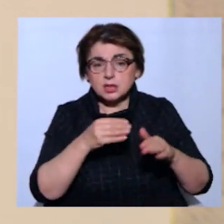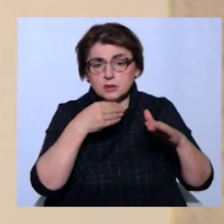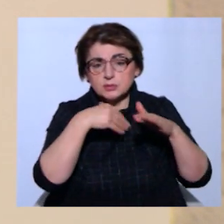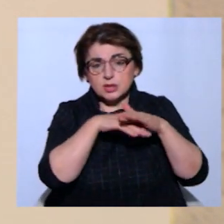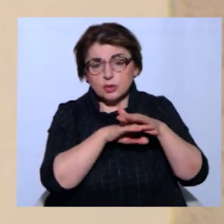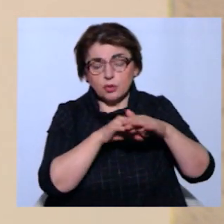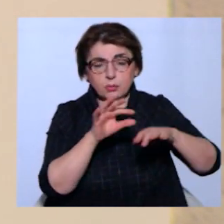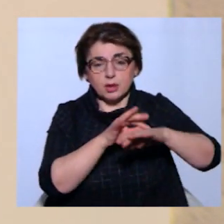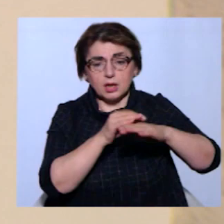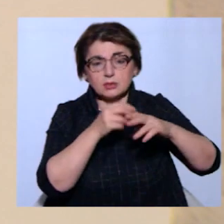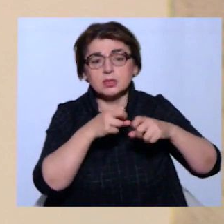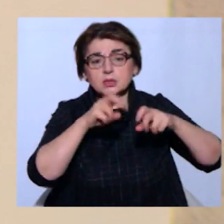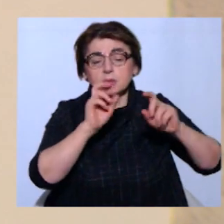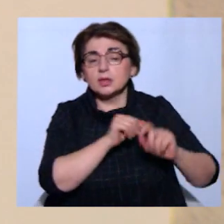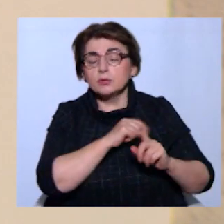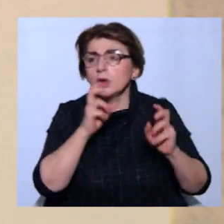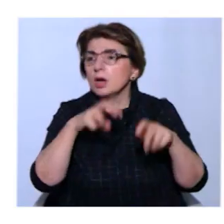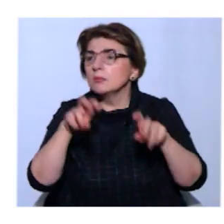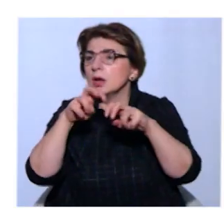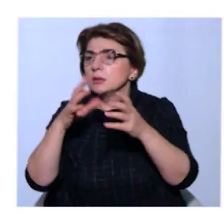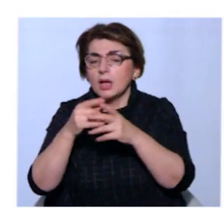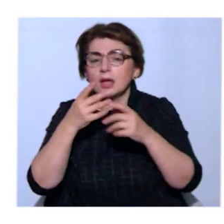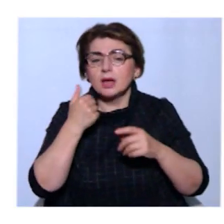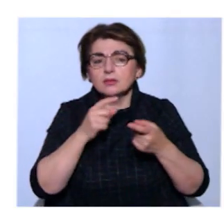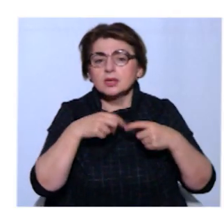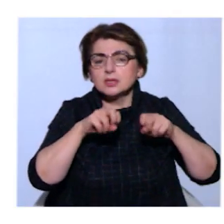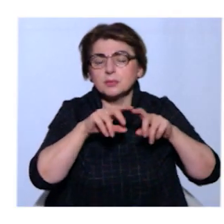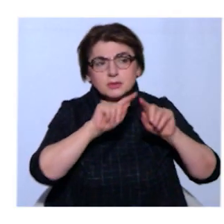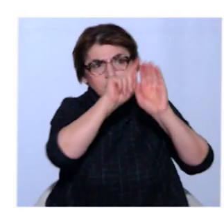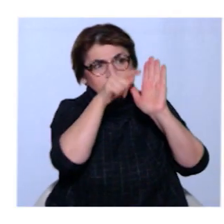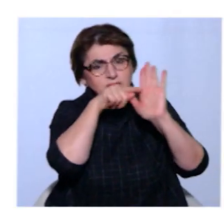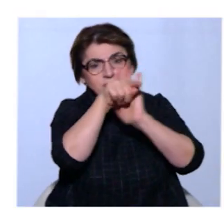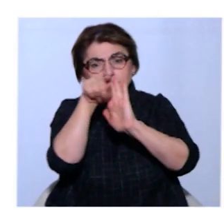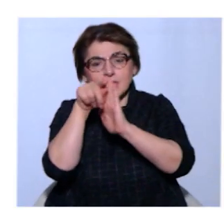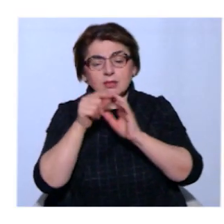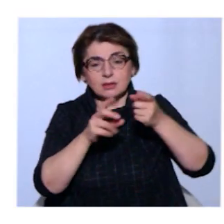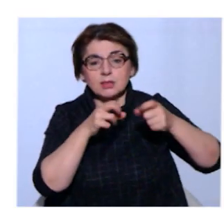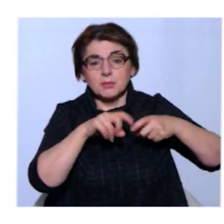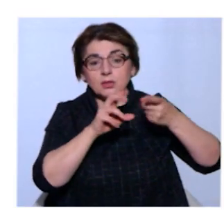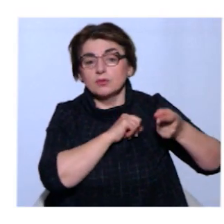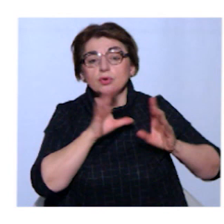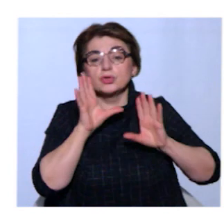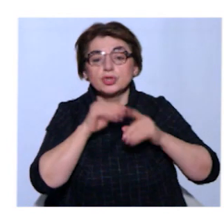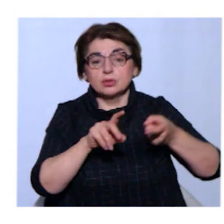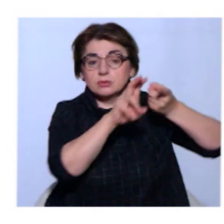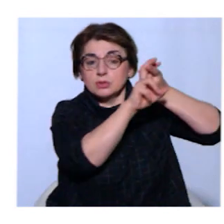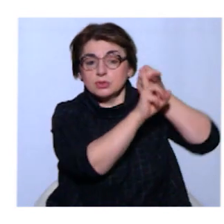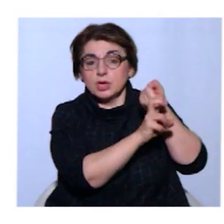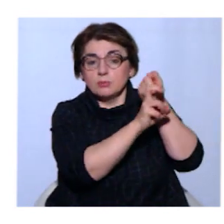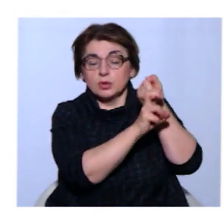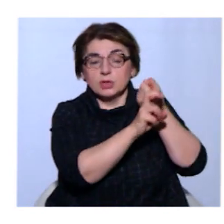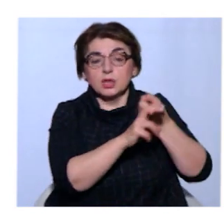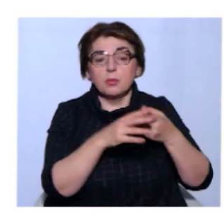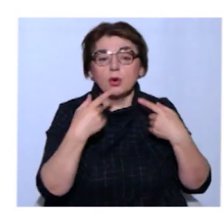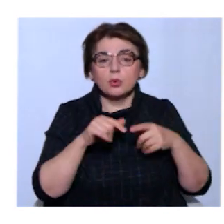ეძებენ ისეთ ადგილს, სადაც ჩამოკიდება შეეძლებათ ადვილად, ან ნაპრალებიანი იქნება მღვიმე და დაიმალებიან ამ ნაპრალებში. ღამურები,